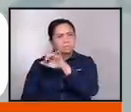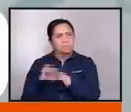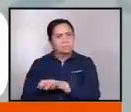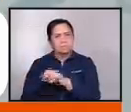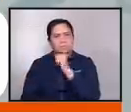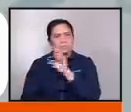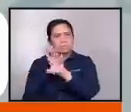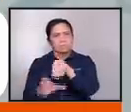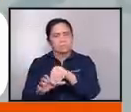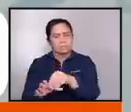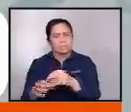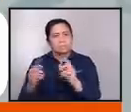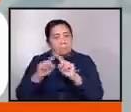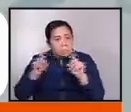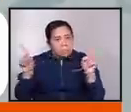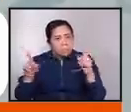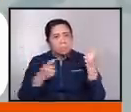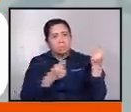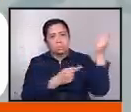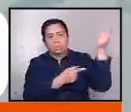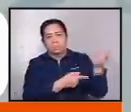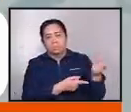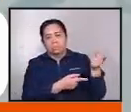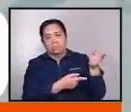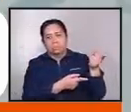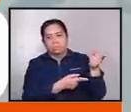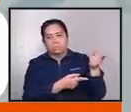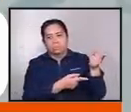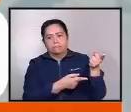hindi kasama doon sa kaso. However, ang ginawa po nitong